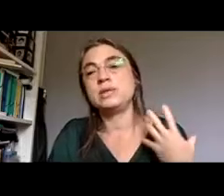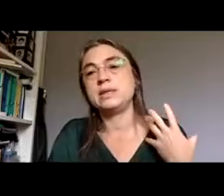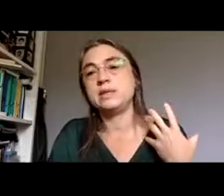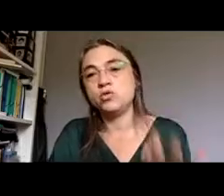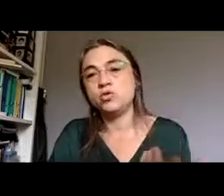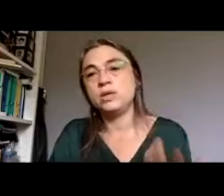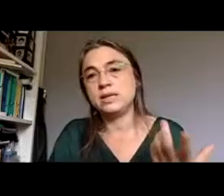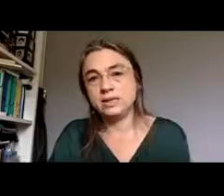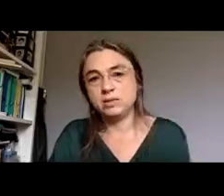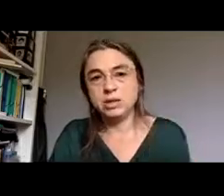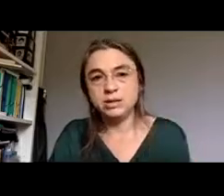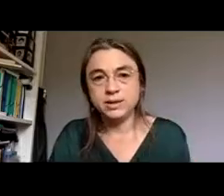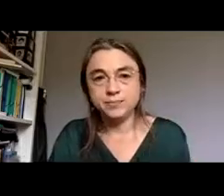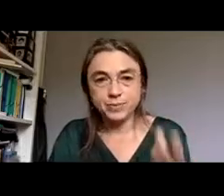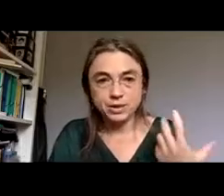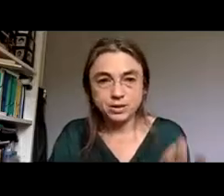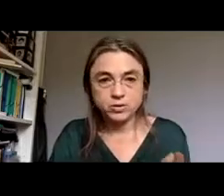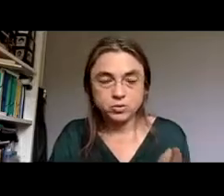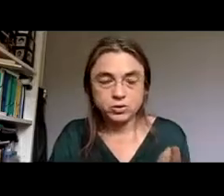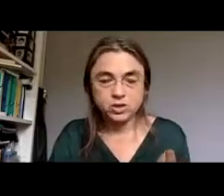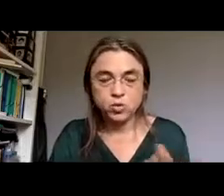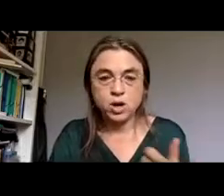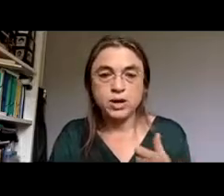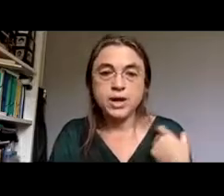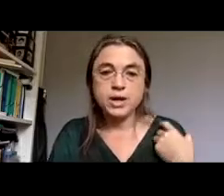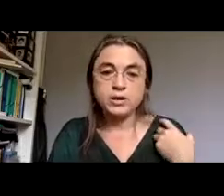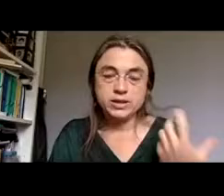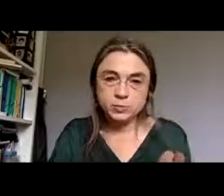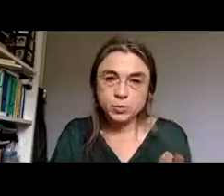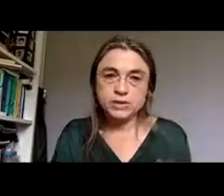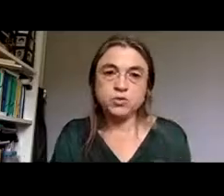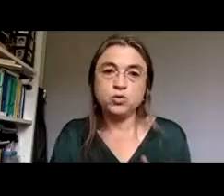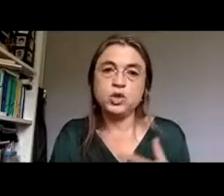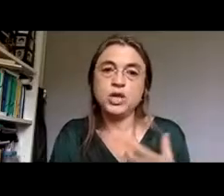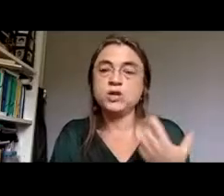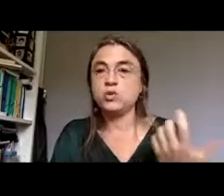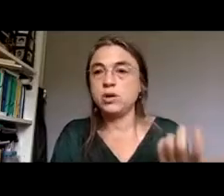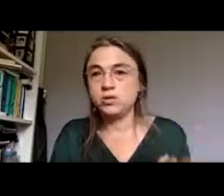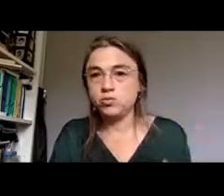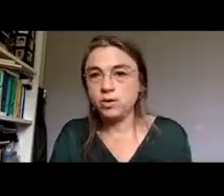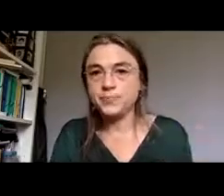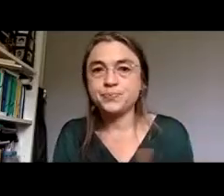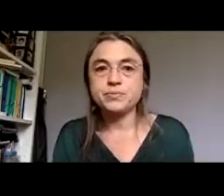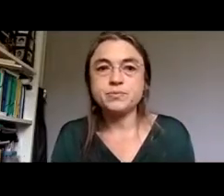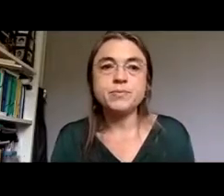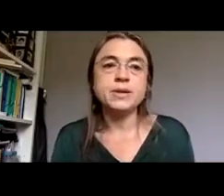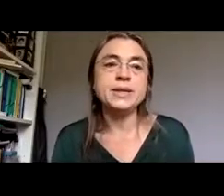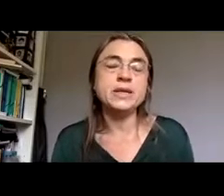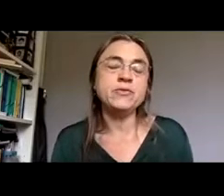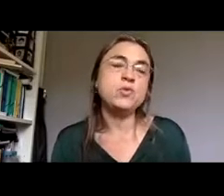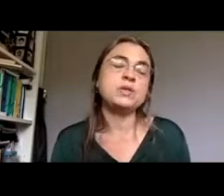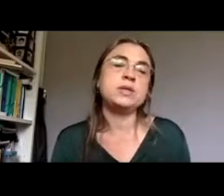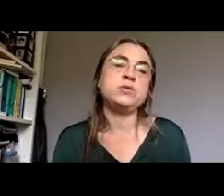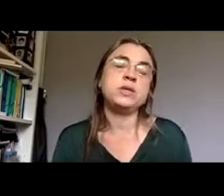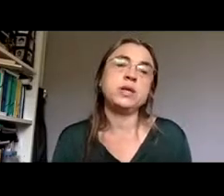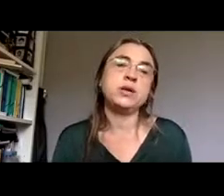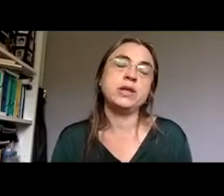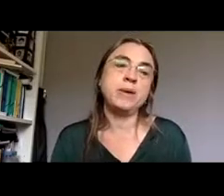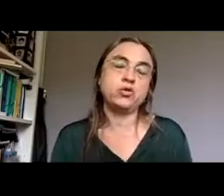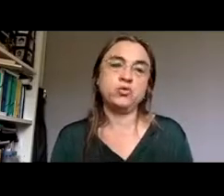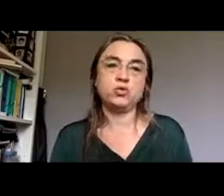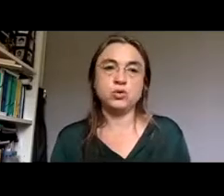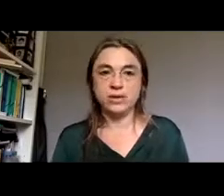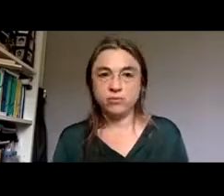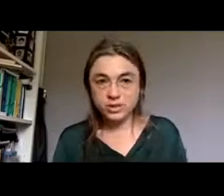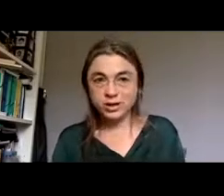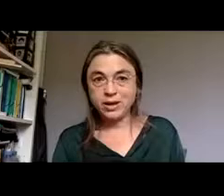ensuite cet enjeu d'accessibilité, et que ça soit dans les dispositifs de recherche ou dans les soins, et qui vont aussi donner un